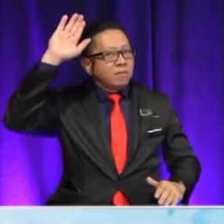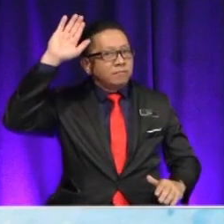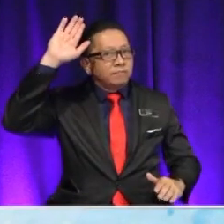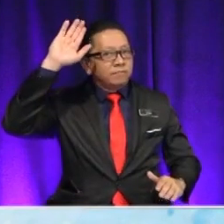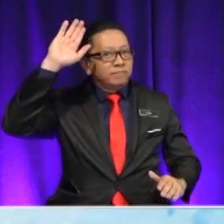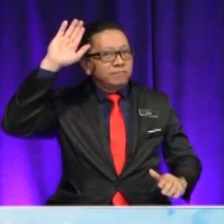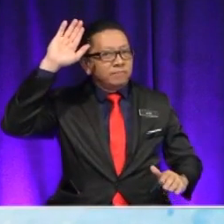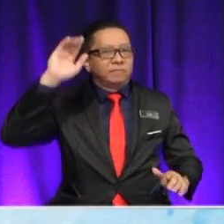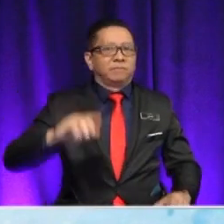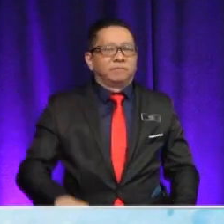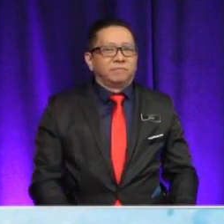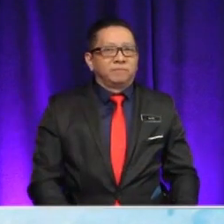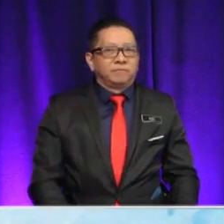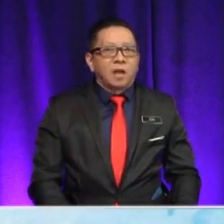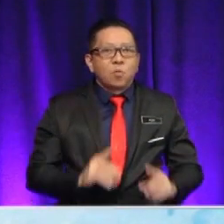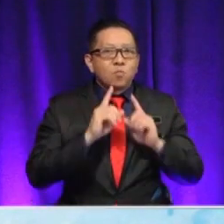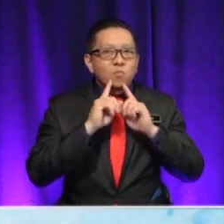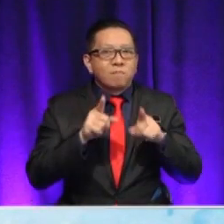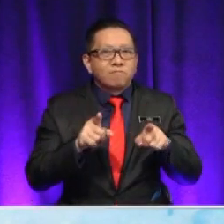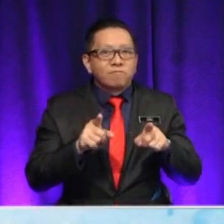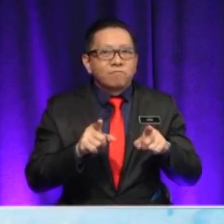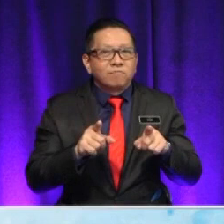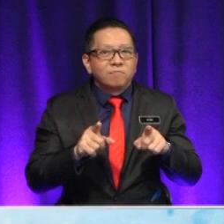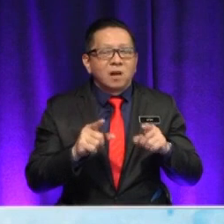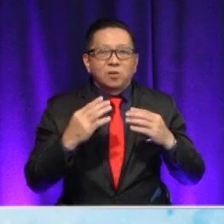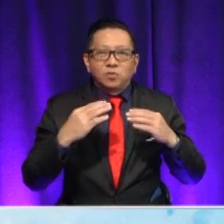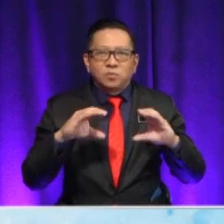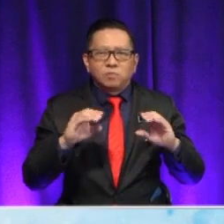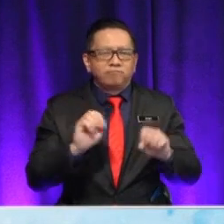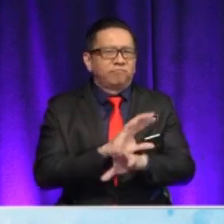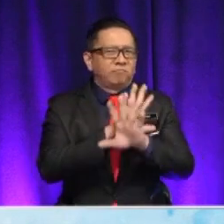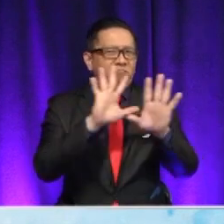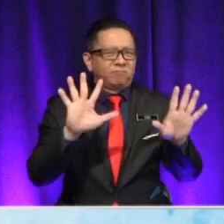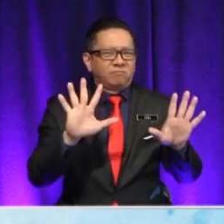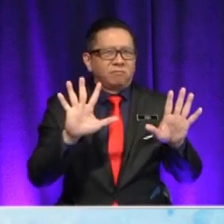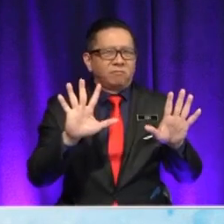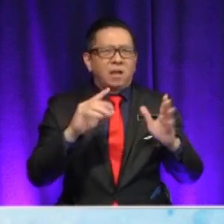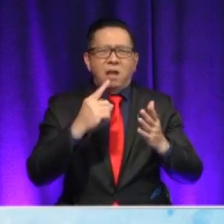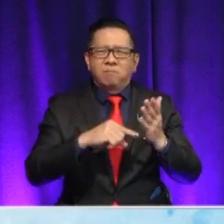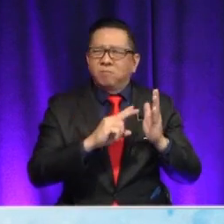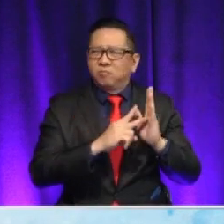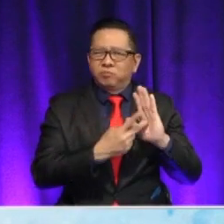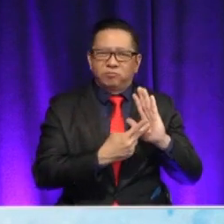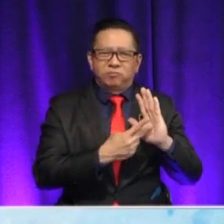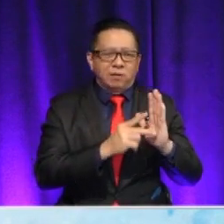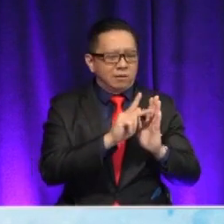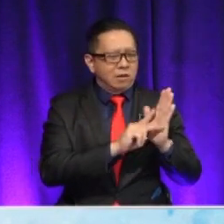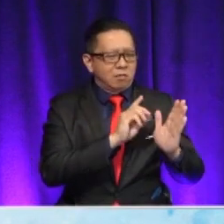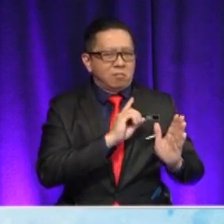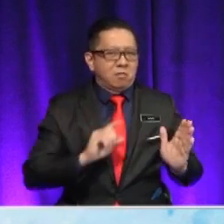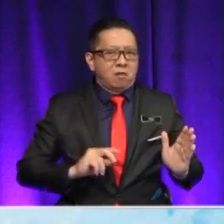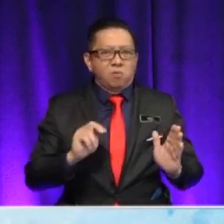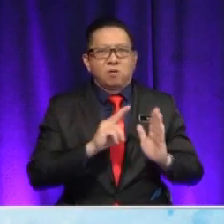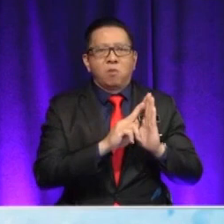buka mikrofon tu dan jawab. Ataupun cuba jelaskan sikit apa yang dimaksudkan dengan kedaulatan undang-undang.